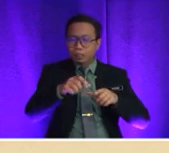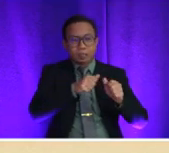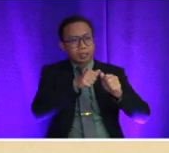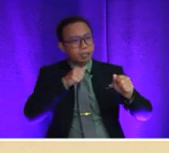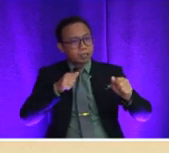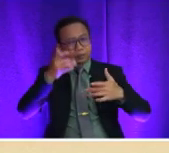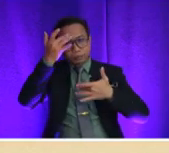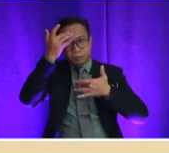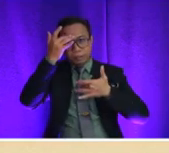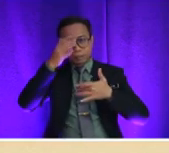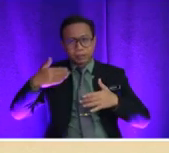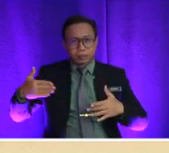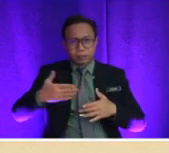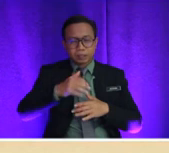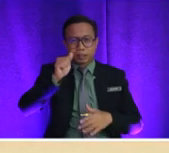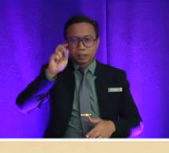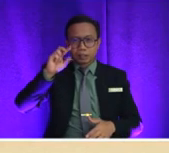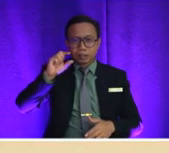ikan Angel tanda-tanda